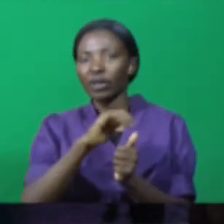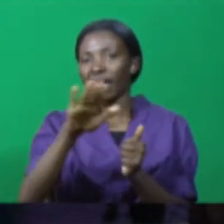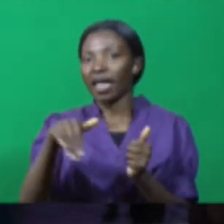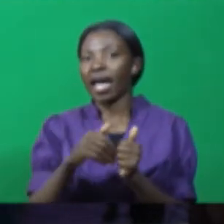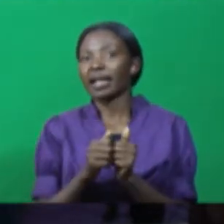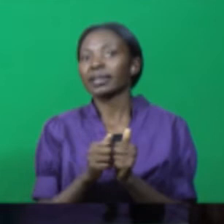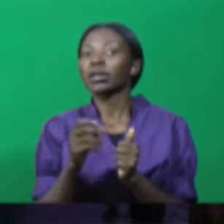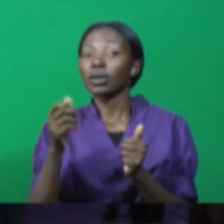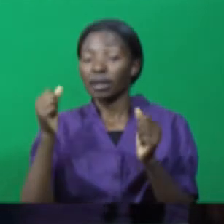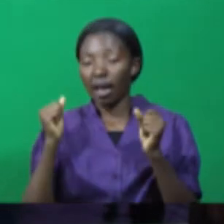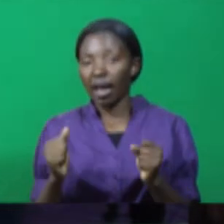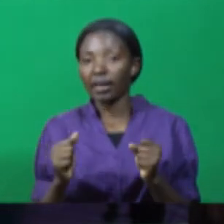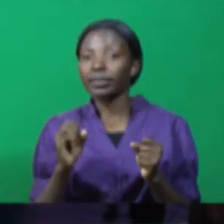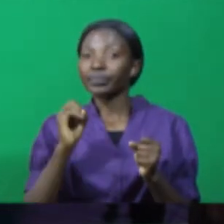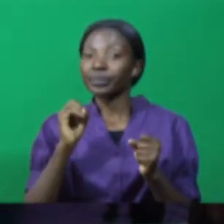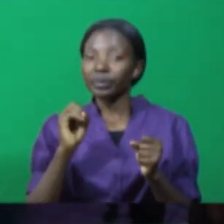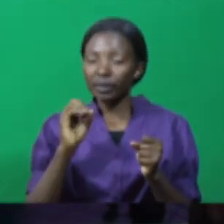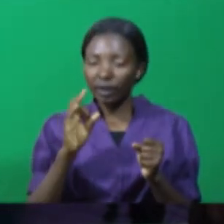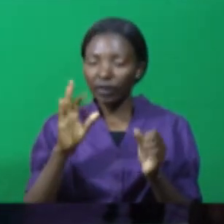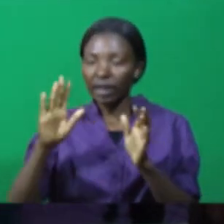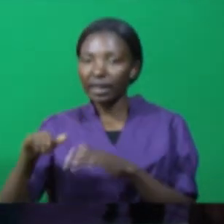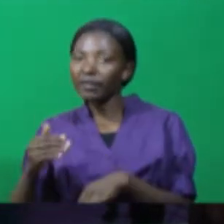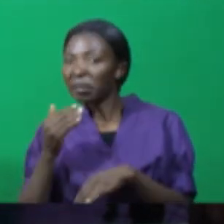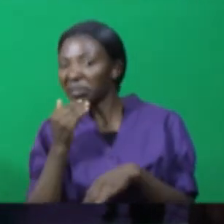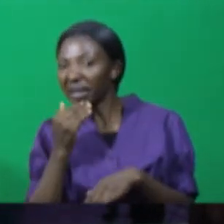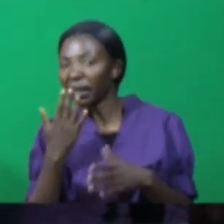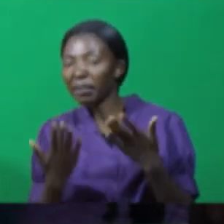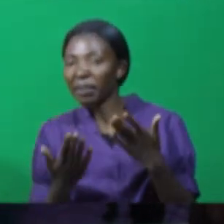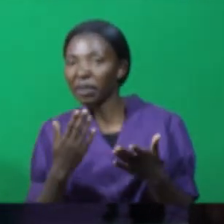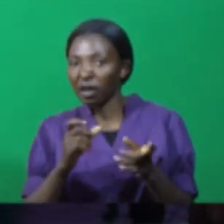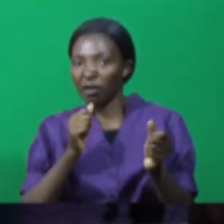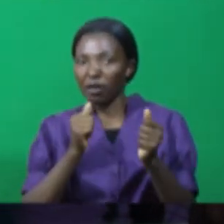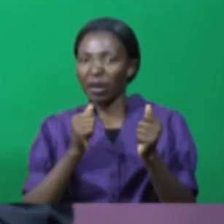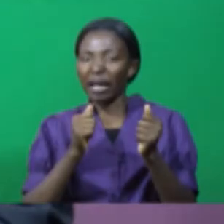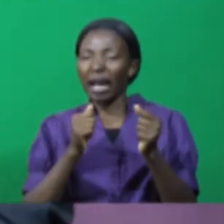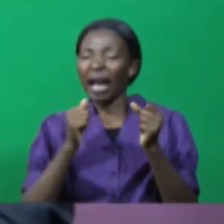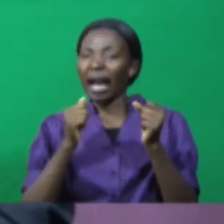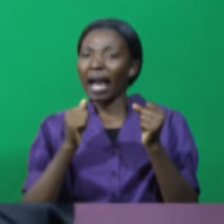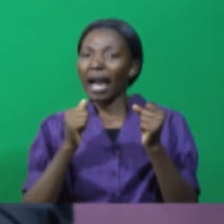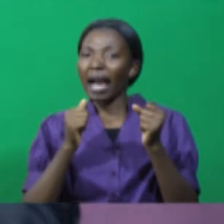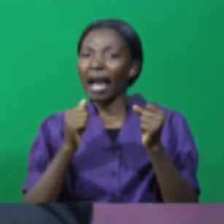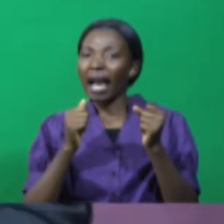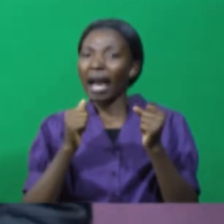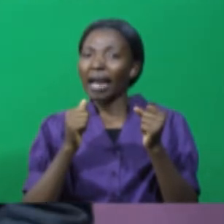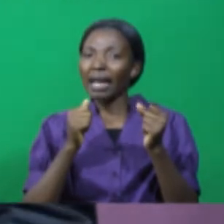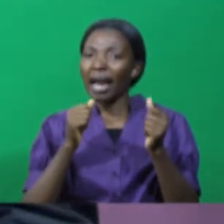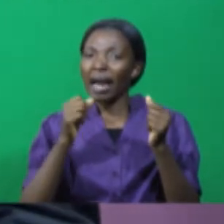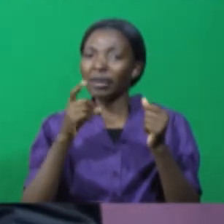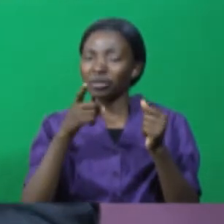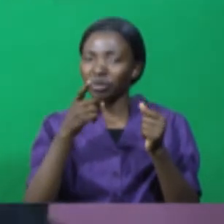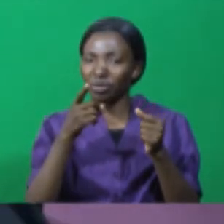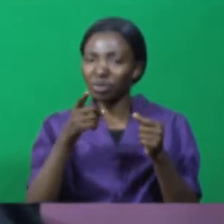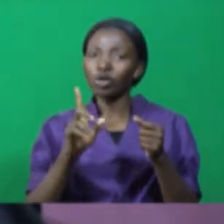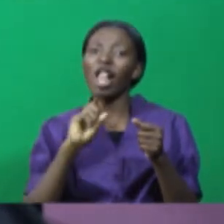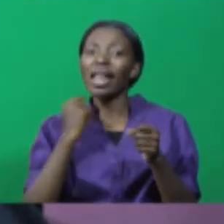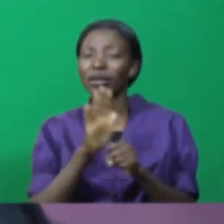sei. Papa kamuomera. Saka unoita kunge uri mutengesi. Ehe. Kuenda. Papa chimunetsa ndakunorwisa vanhu verudzi rwavo. Ehe,